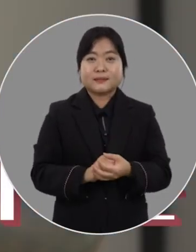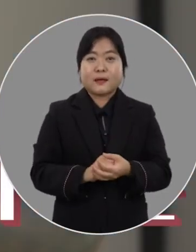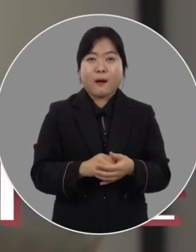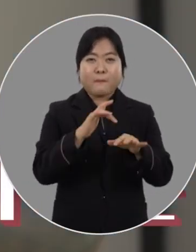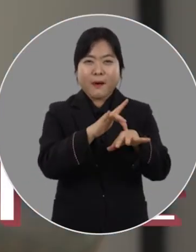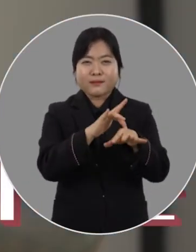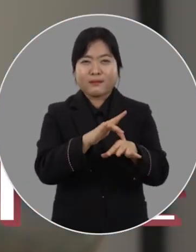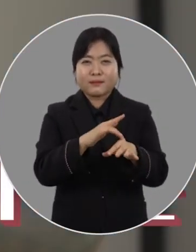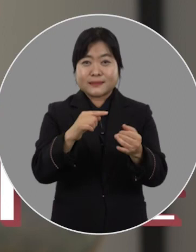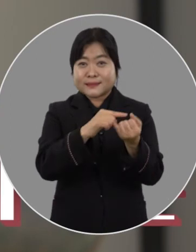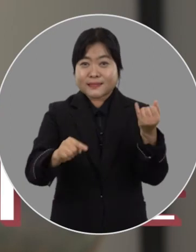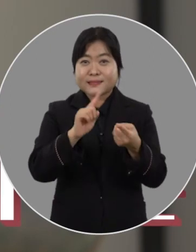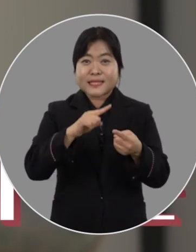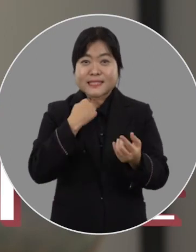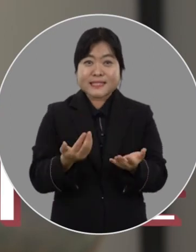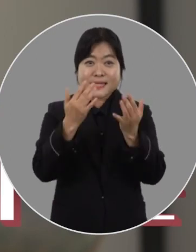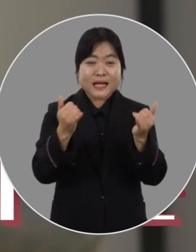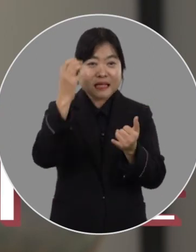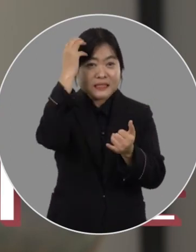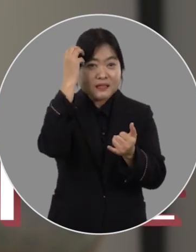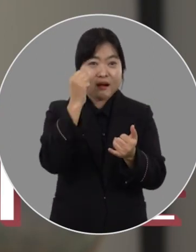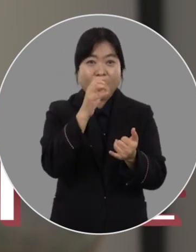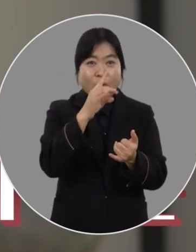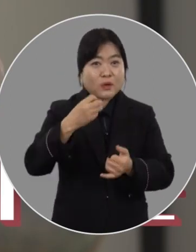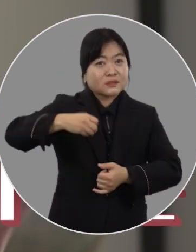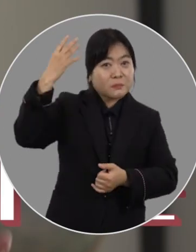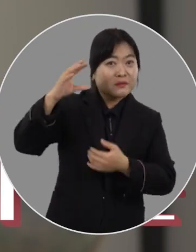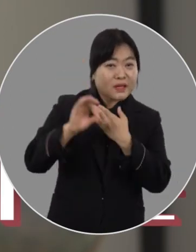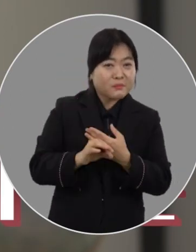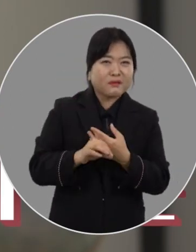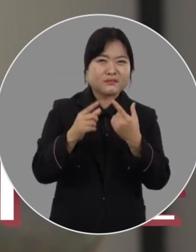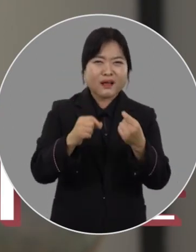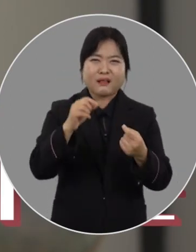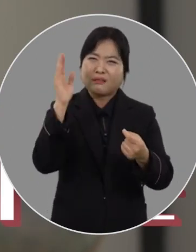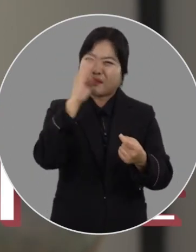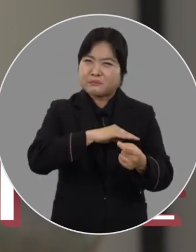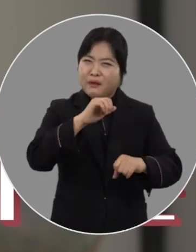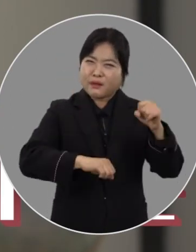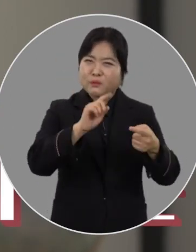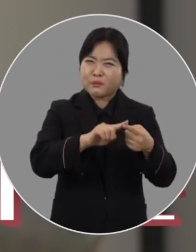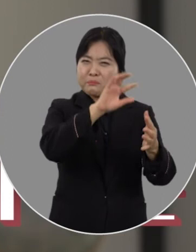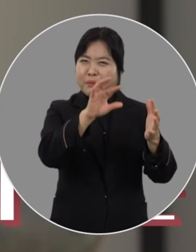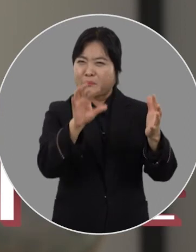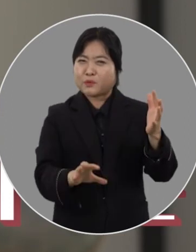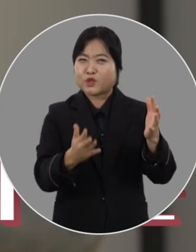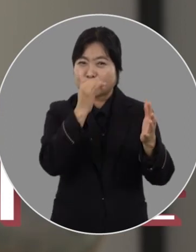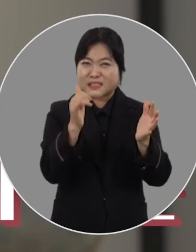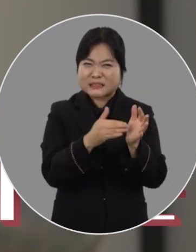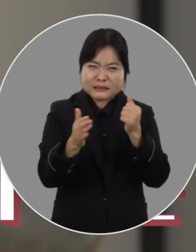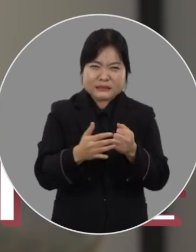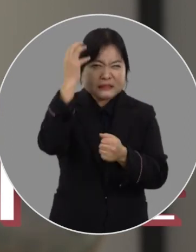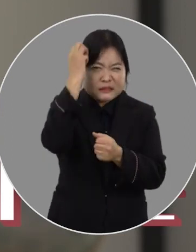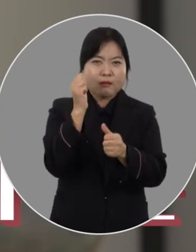사냥에 대한 희생자가 기억되지 못한다면 그러한 만행들이 계속해서 반복될 수 있기 때문에 이것을 기억하라는